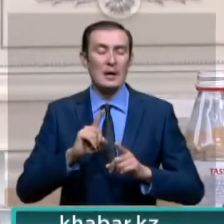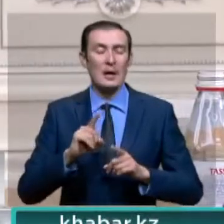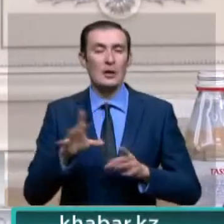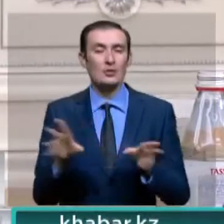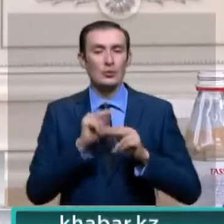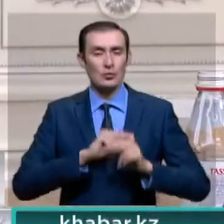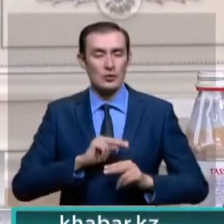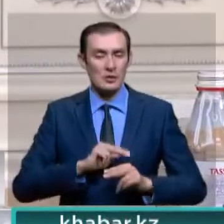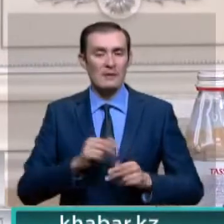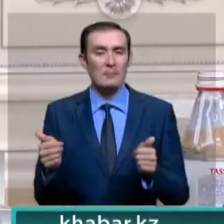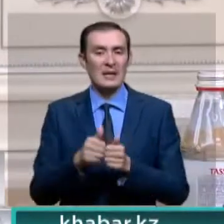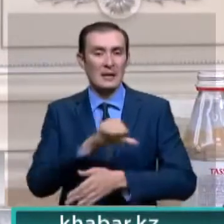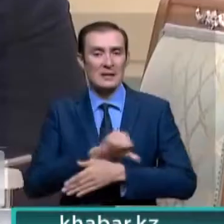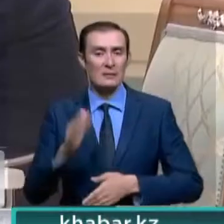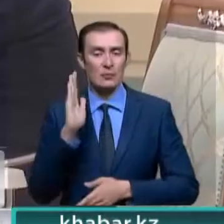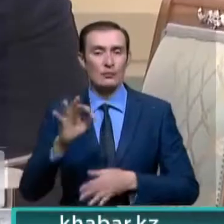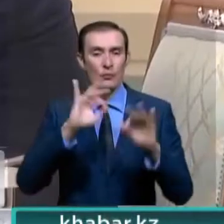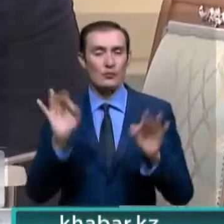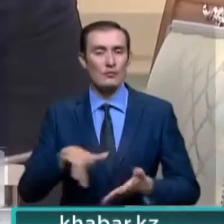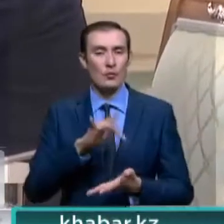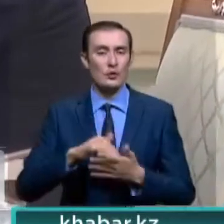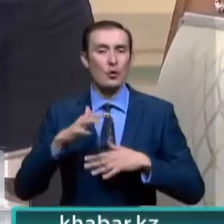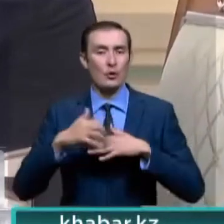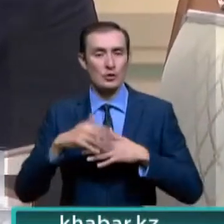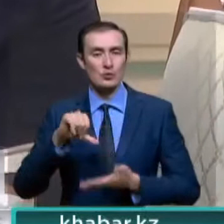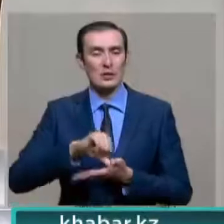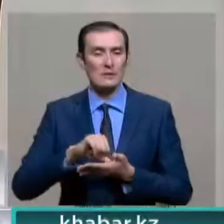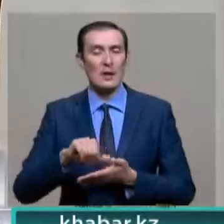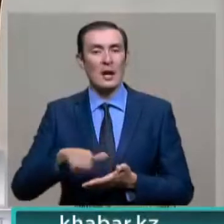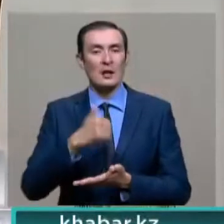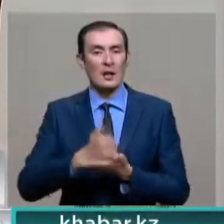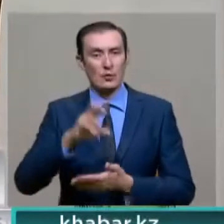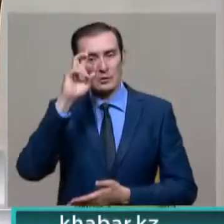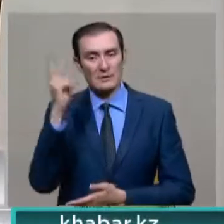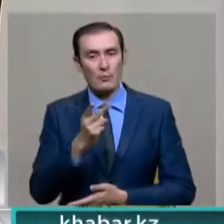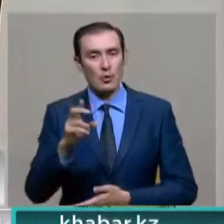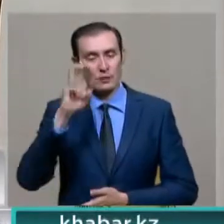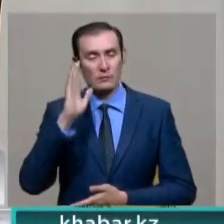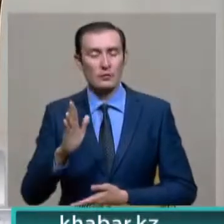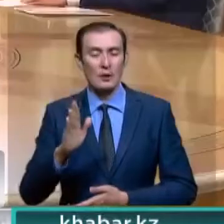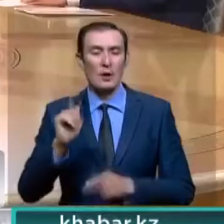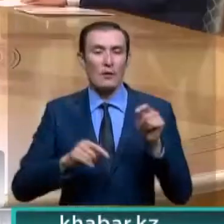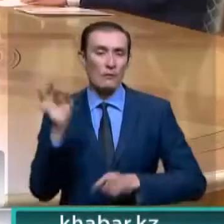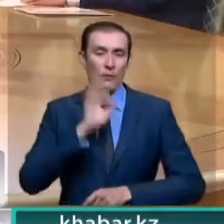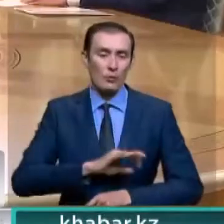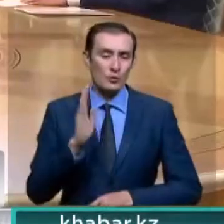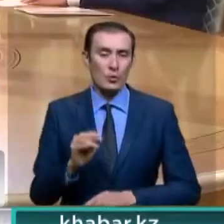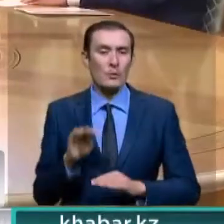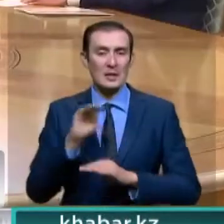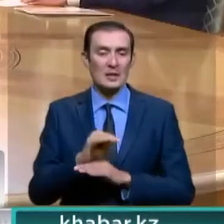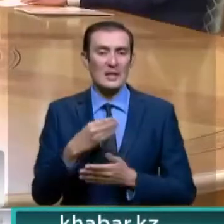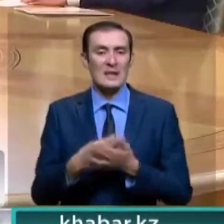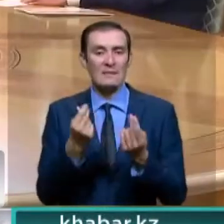межрегионального сотрудничества, который проведут осенью в Кокшетау с участием лидеров двух стран. Форум может принести сторонам